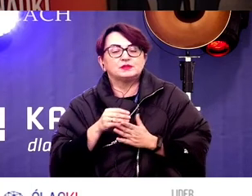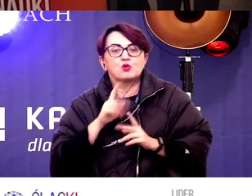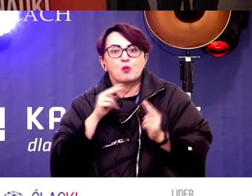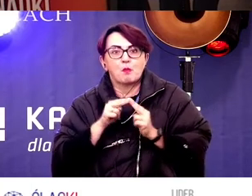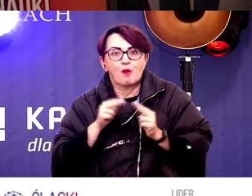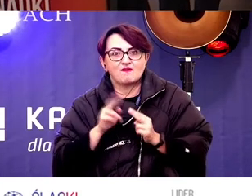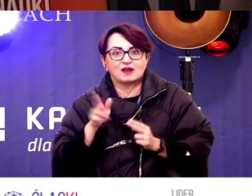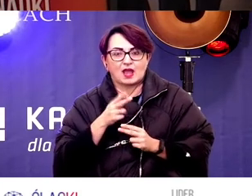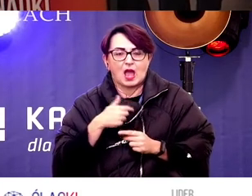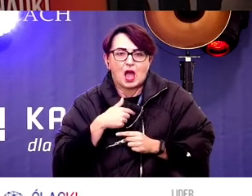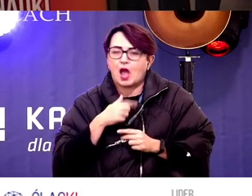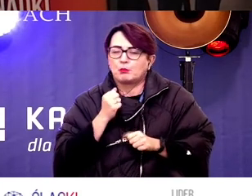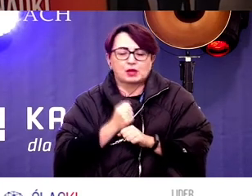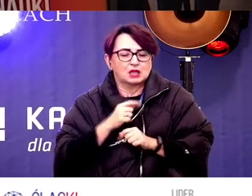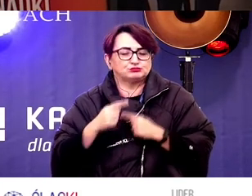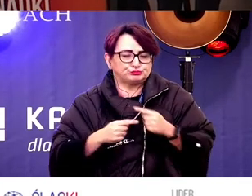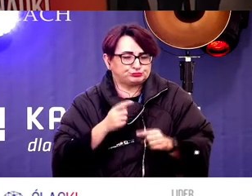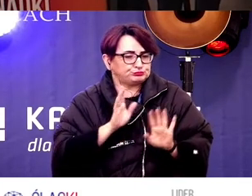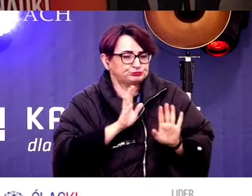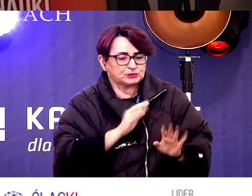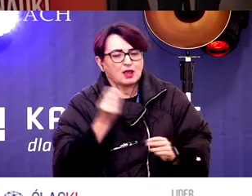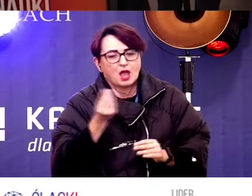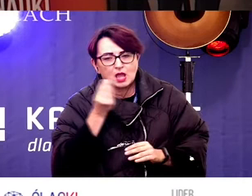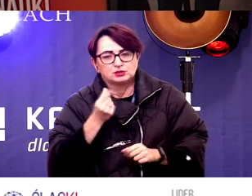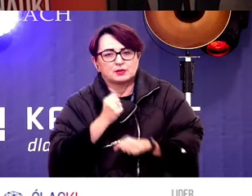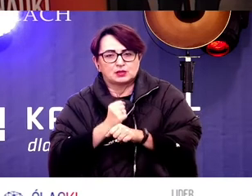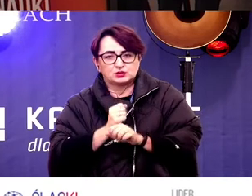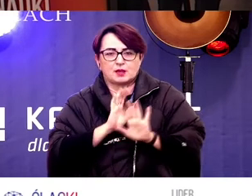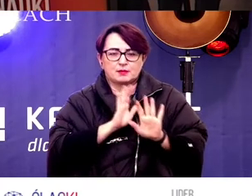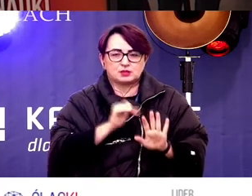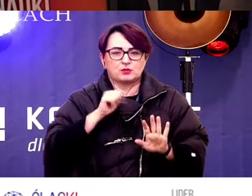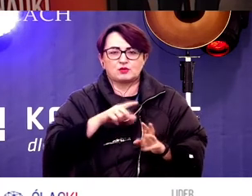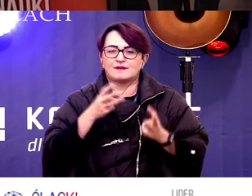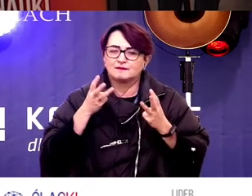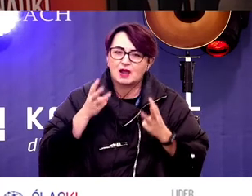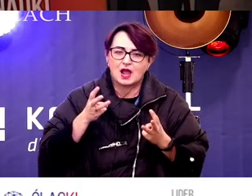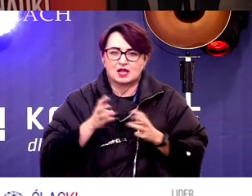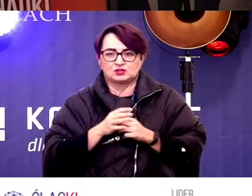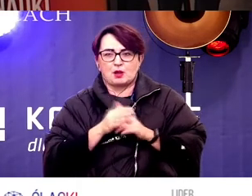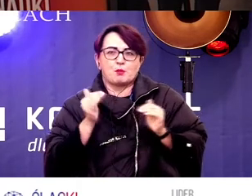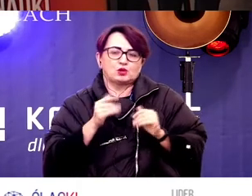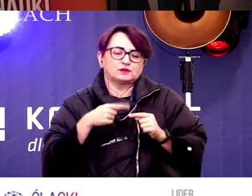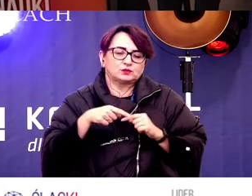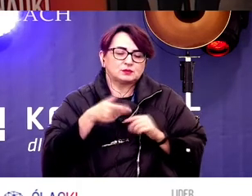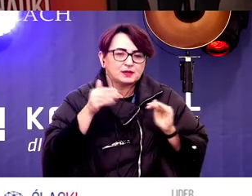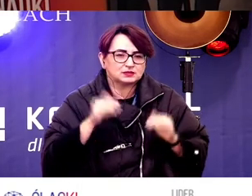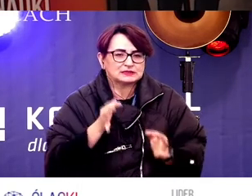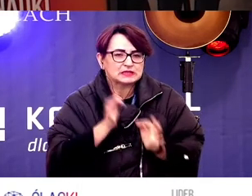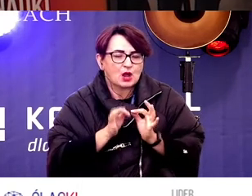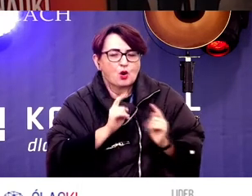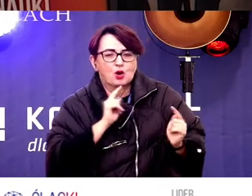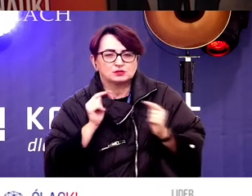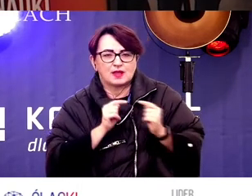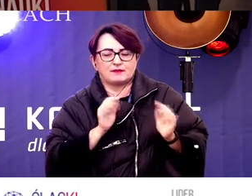kiedy będzie tego. Ja powiedziałem: prace trwają nadal, cały czas nad tym pracujemy, to jest bardzo ważne, może wkrótce będziemy jakieś szczegóły